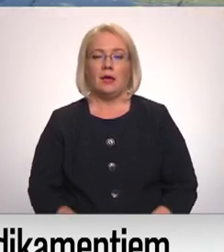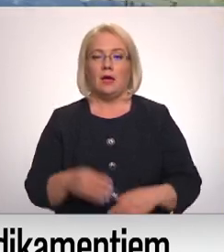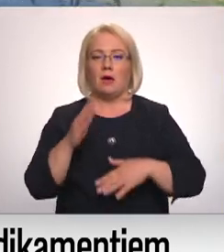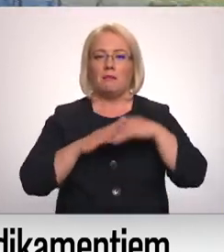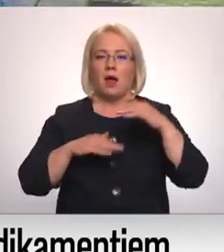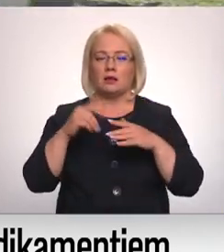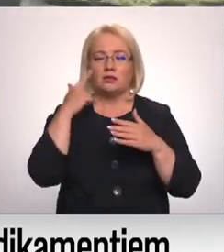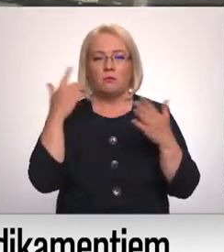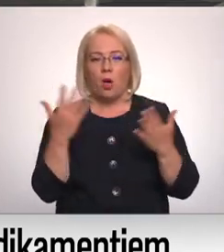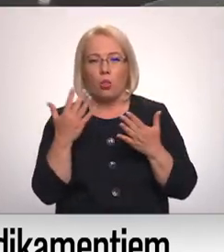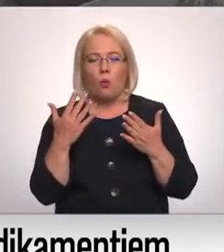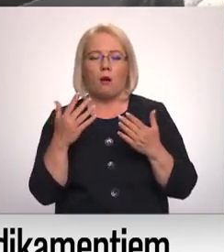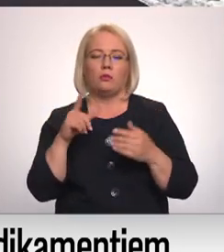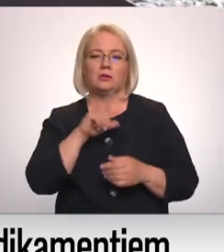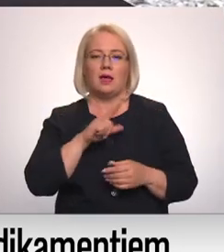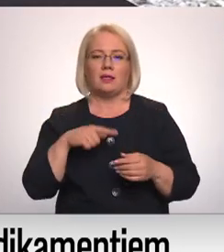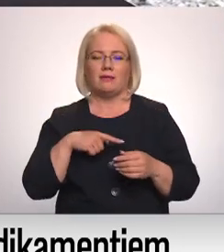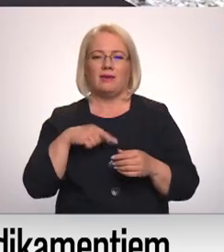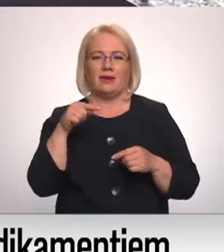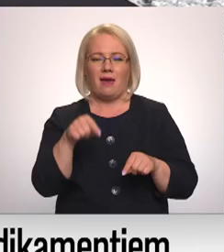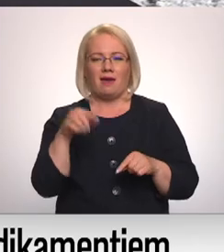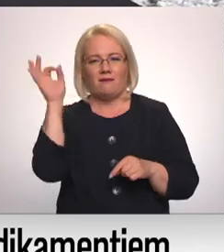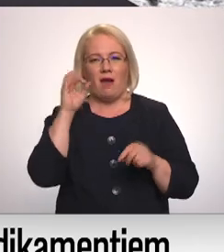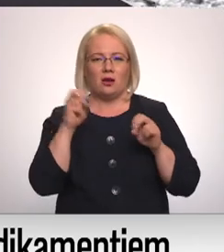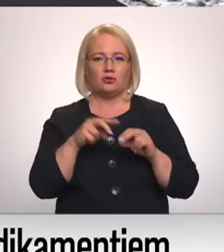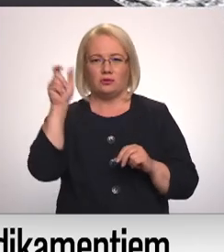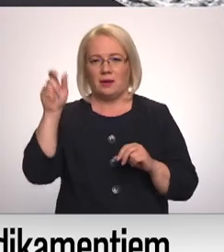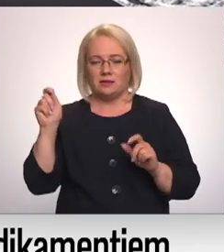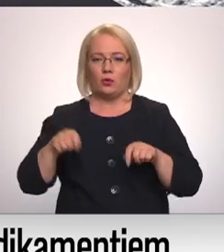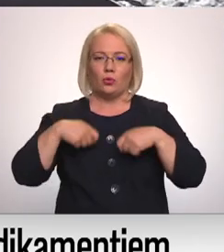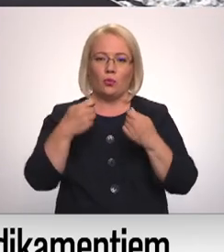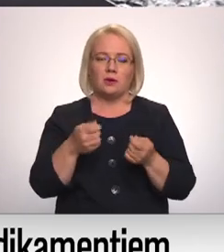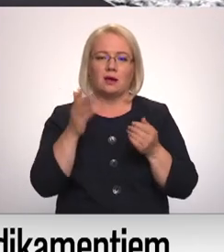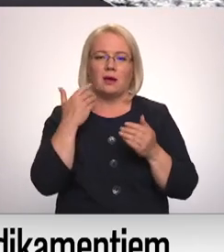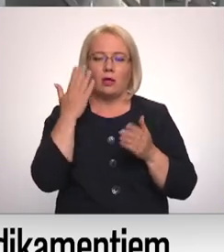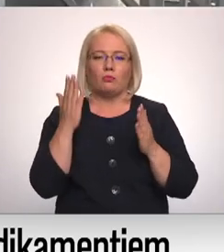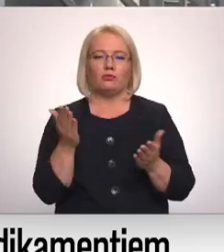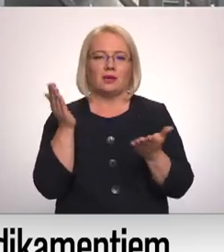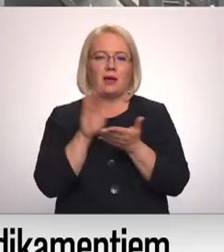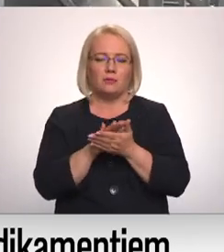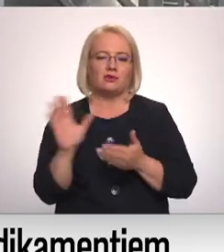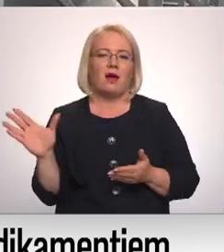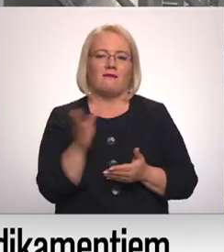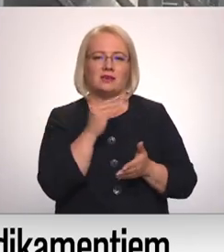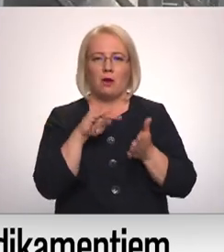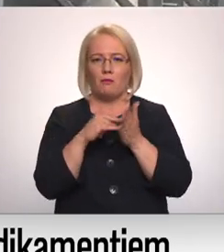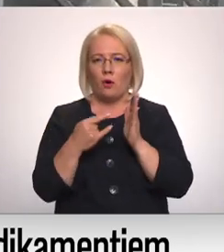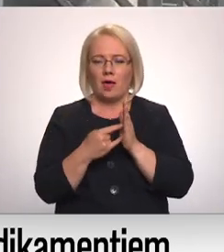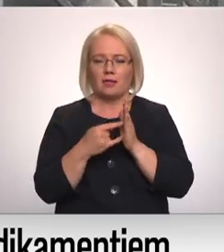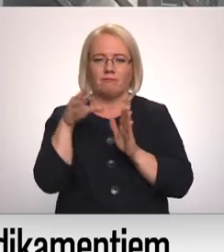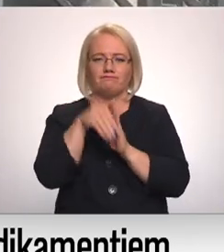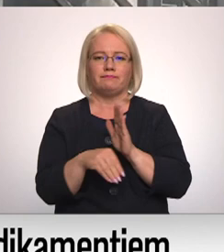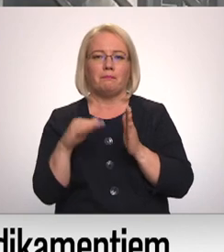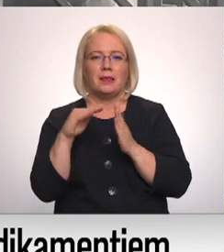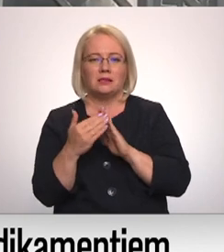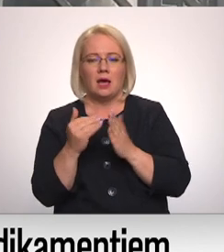Praktiskus padomus vācu speciālists Latvijas kolēģiem sniegs, kad būs noslēgusies iepazīšanās ar visām projektā iesaistītajām pilsētām un